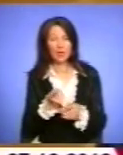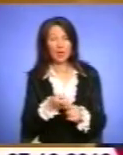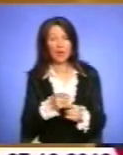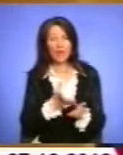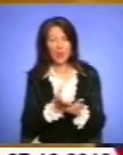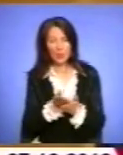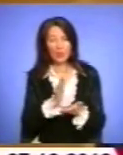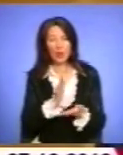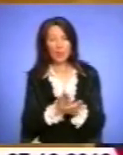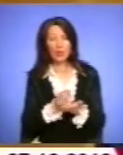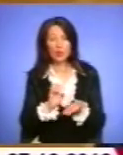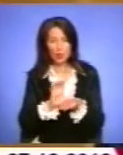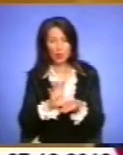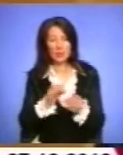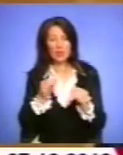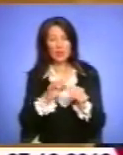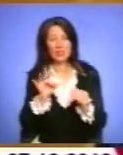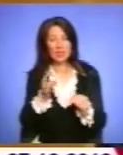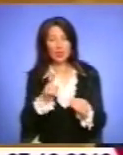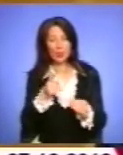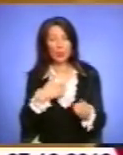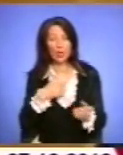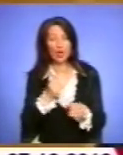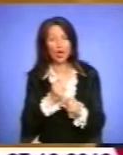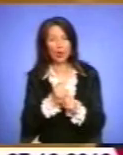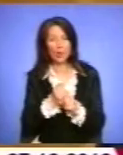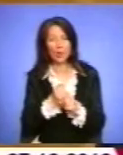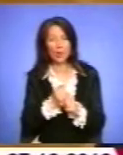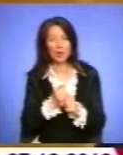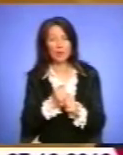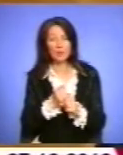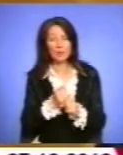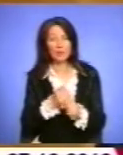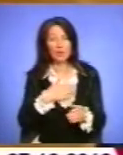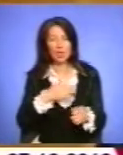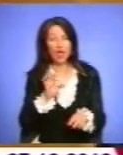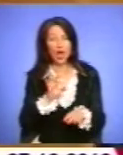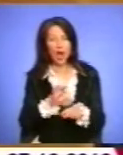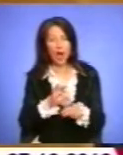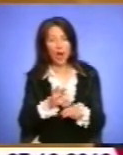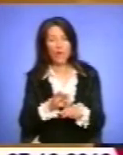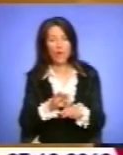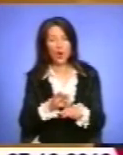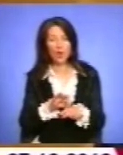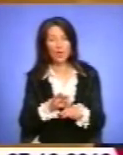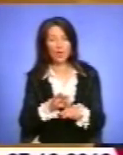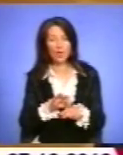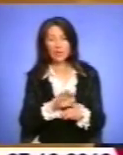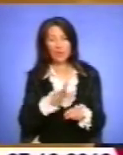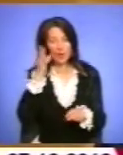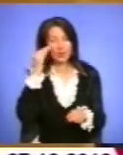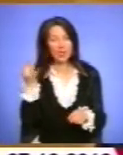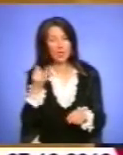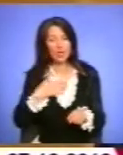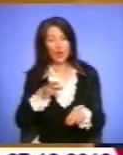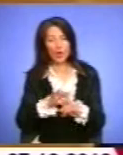яким виплати мають зрости у 10 разів. Чому ми робимо заручниками наших хворих, оскільки іншого механізму фінансування,